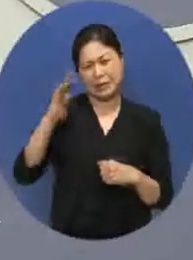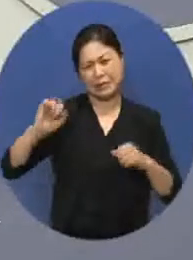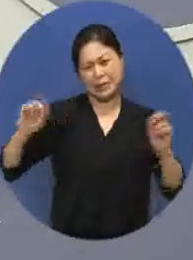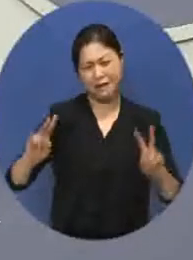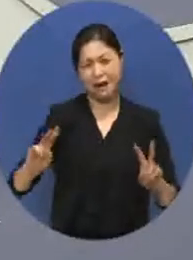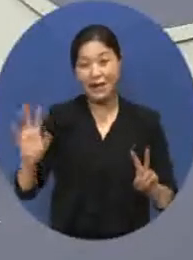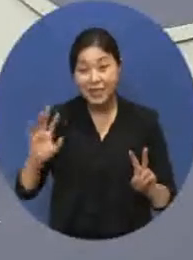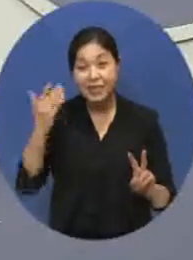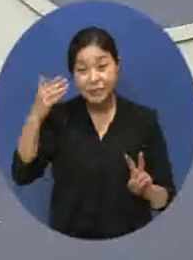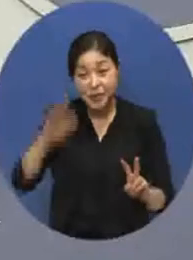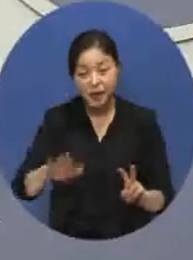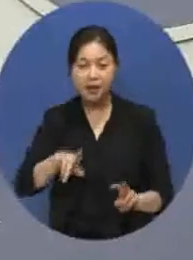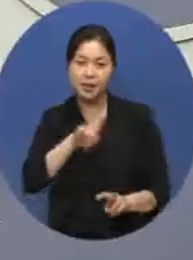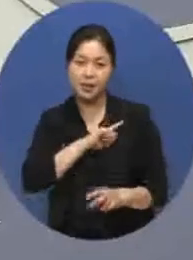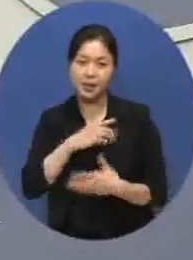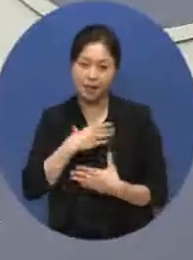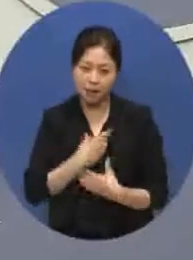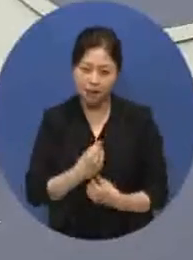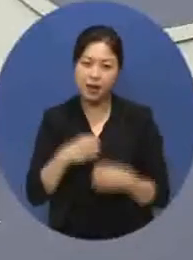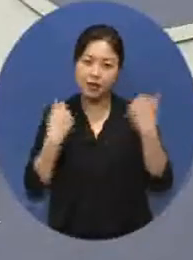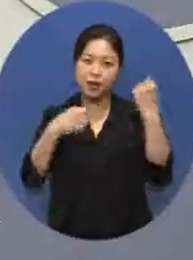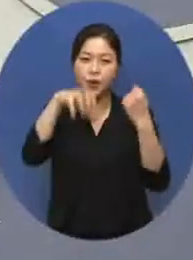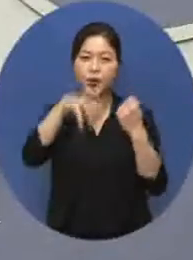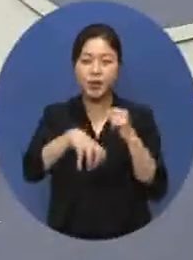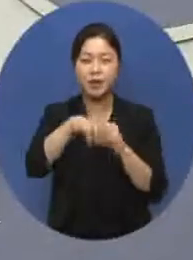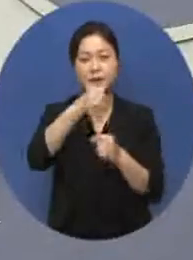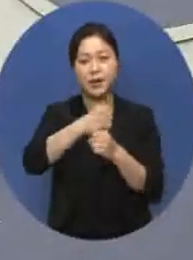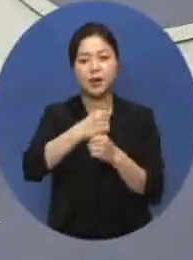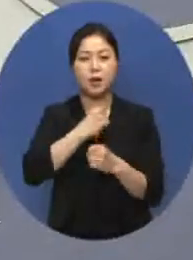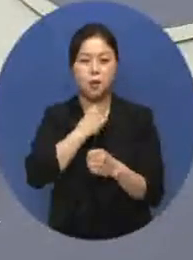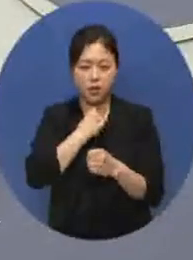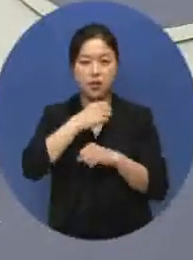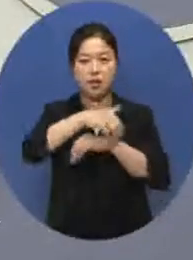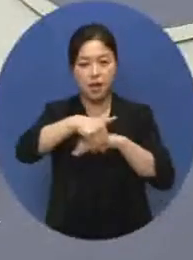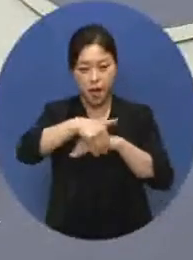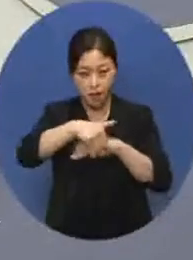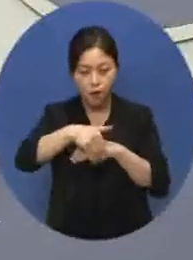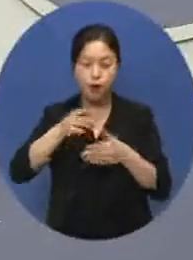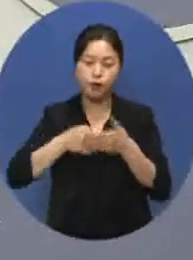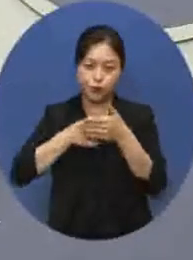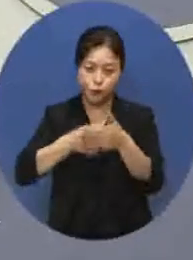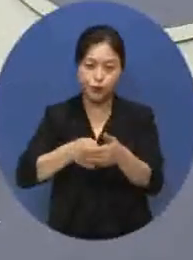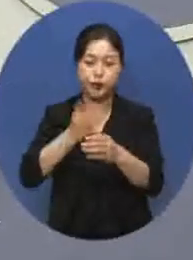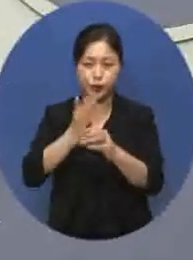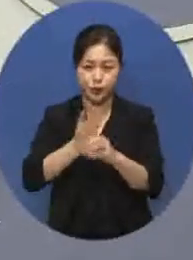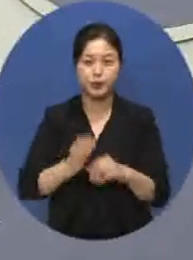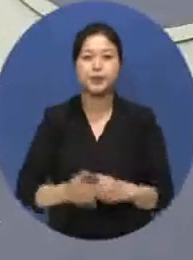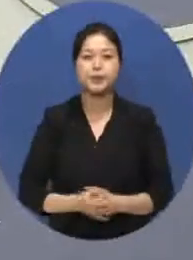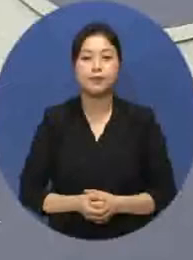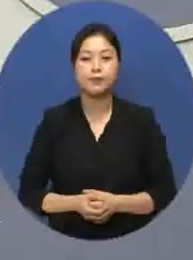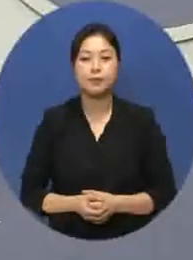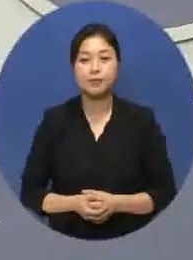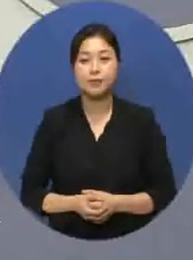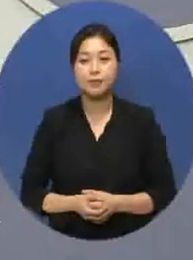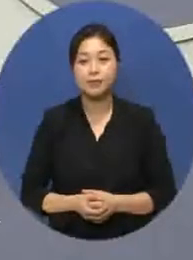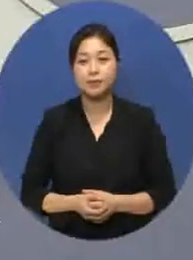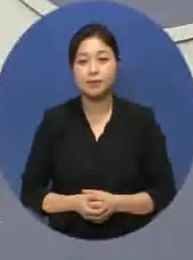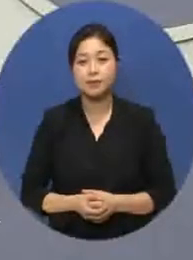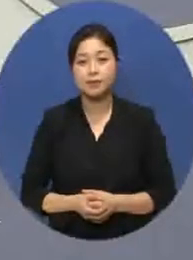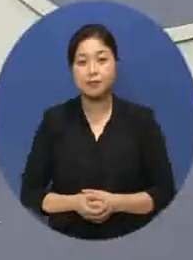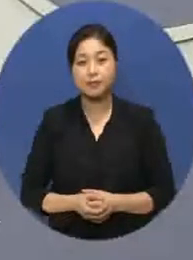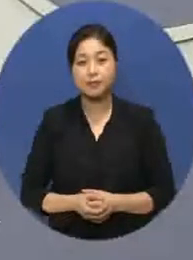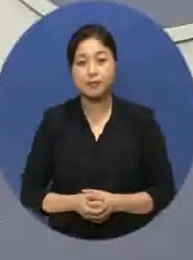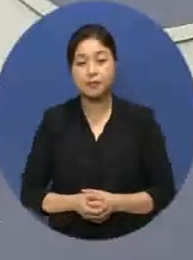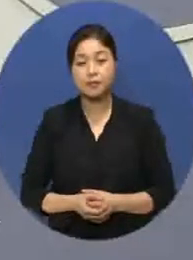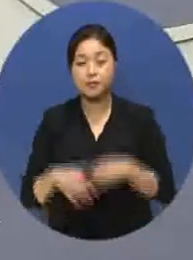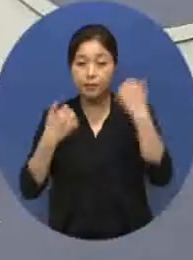가장 편안한 공연장으로 조성하겠다는 그런 계획을 가지고 좀 추진을 하고 있습니다. 이